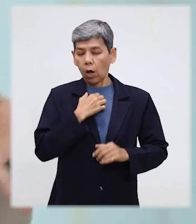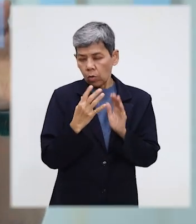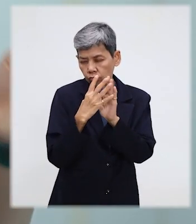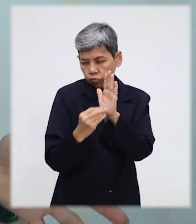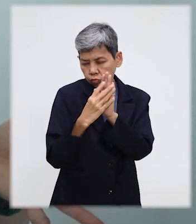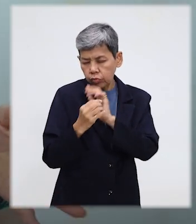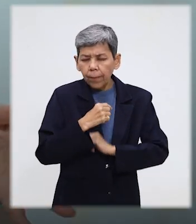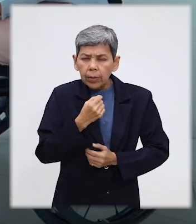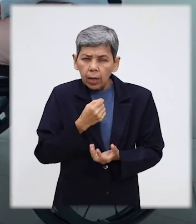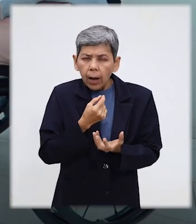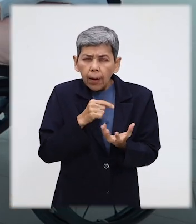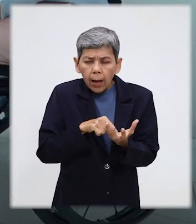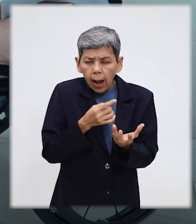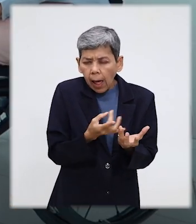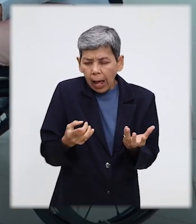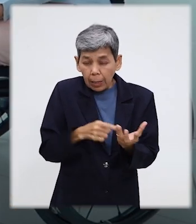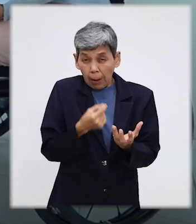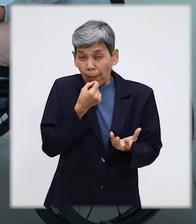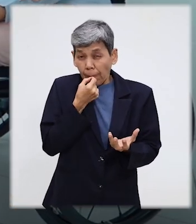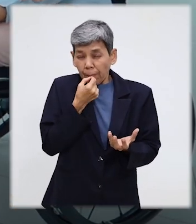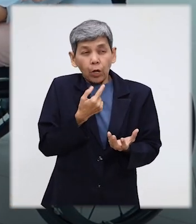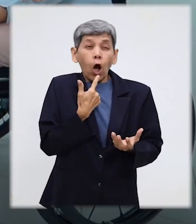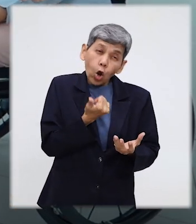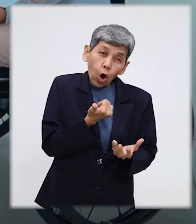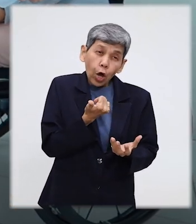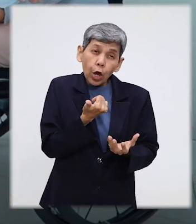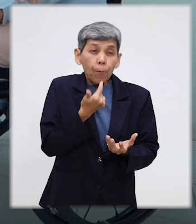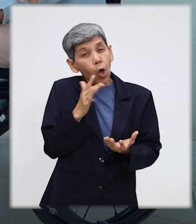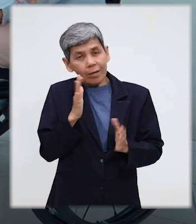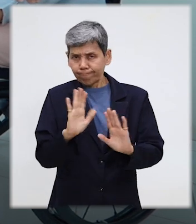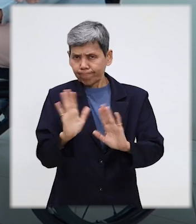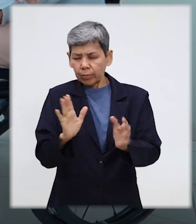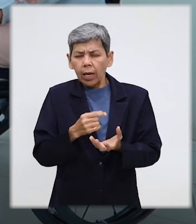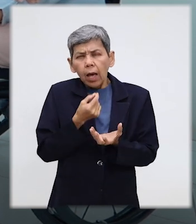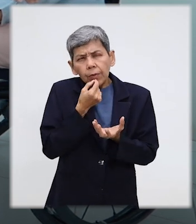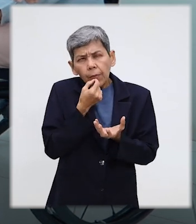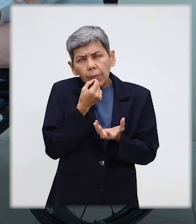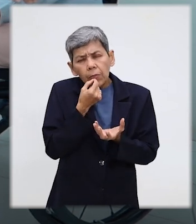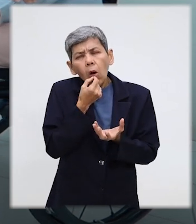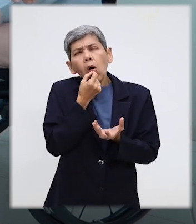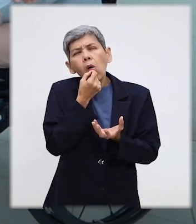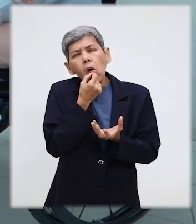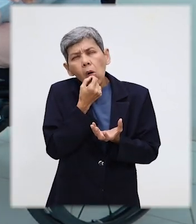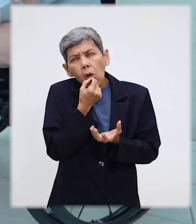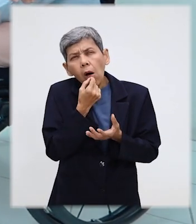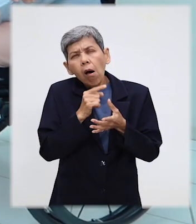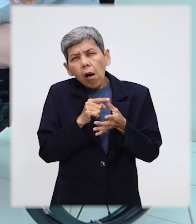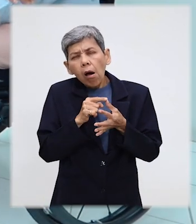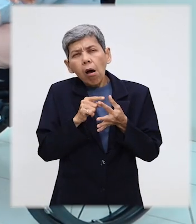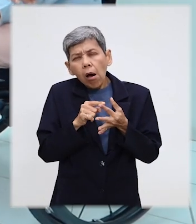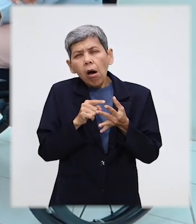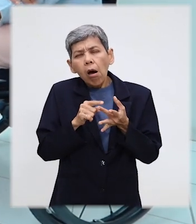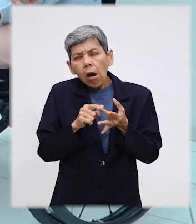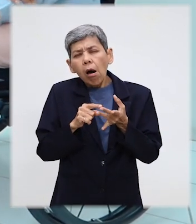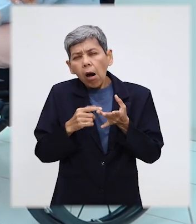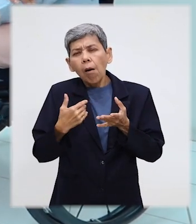ทรนให้เขาเนี่ยเป็นนักชิมจันทิมวันนี้เราไม่ได้ชิมแบบธรรมดาว่าอร่อยน้อยอร่อยมากแต่ชิมอย่างมีความรู้ทางวิชา